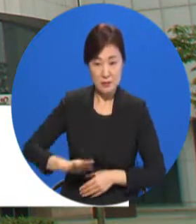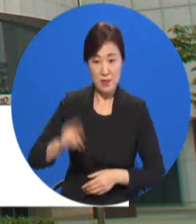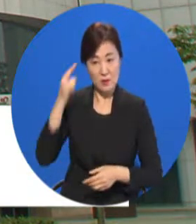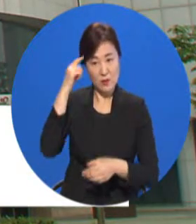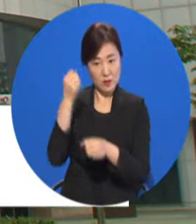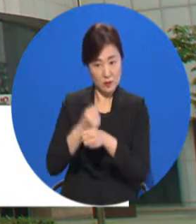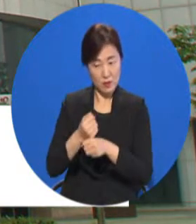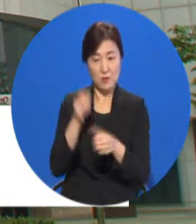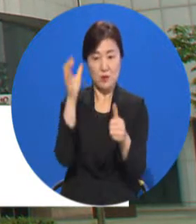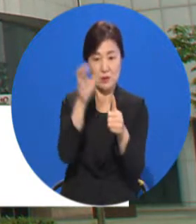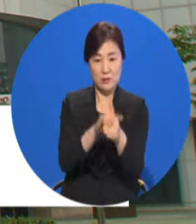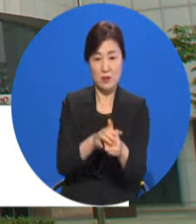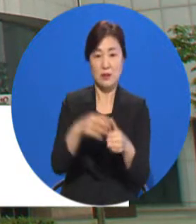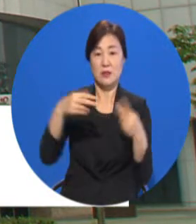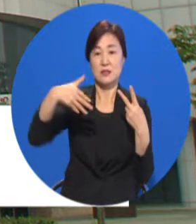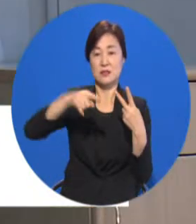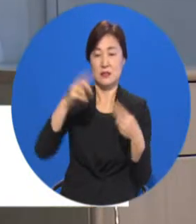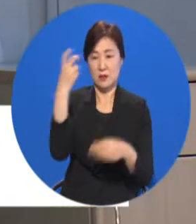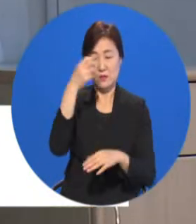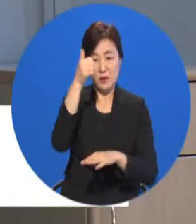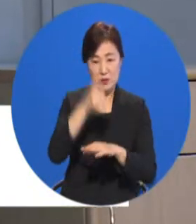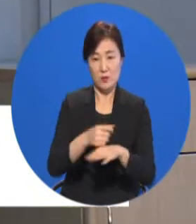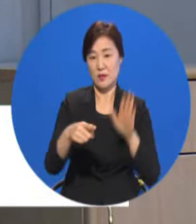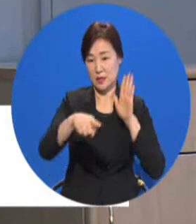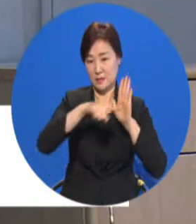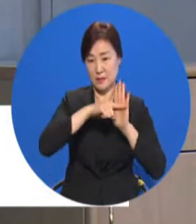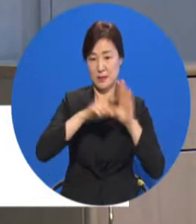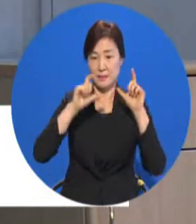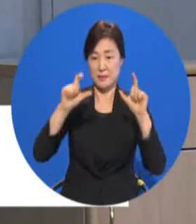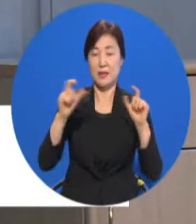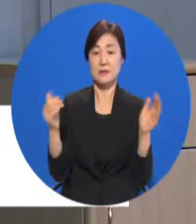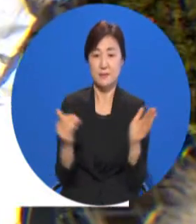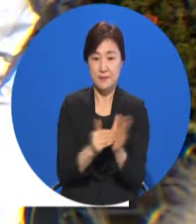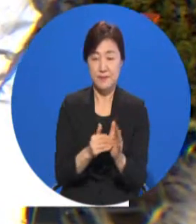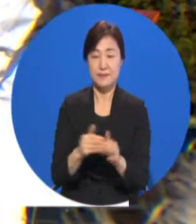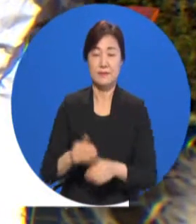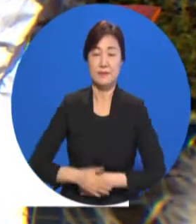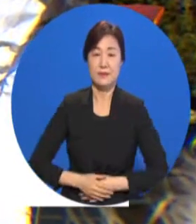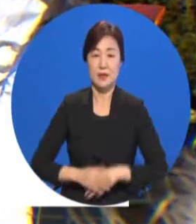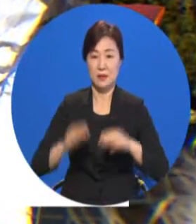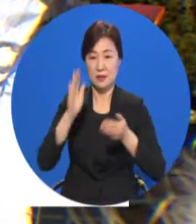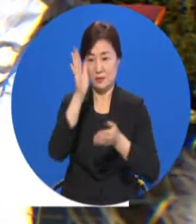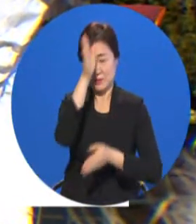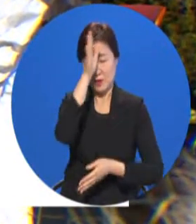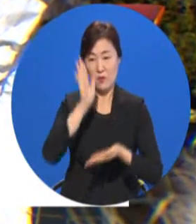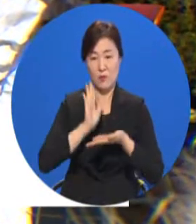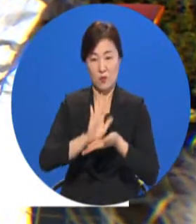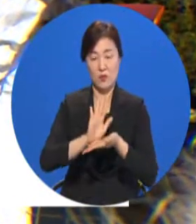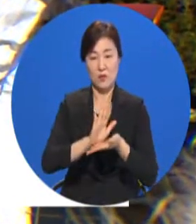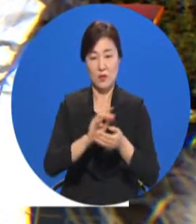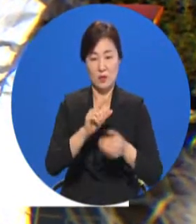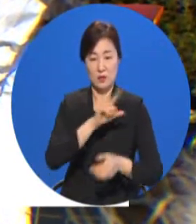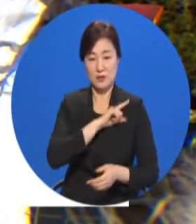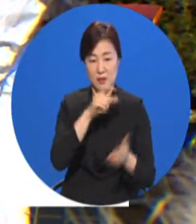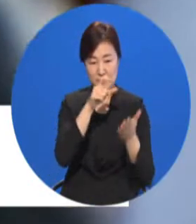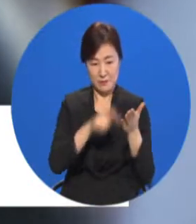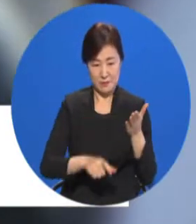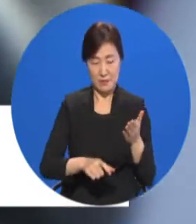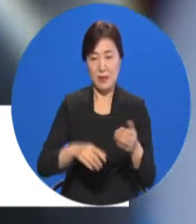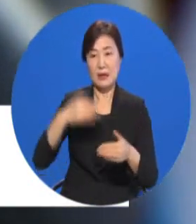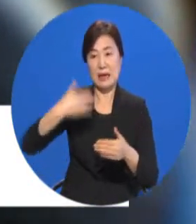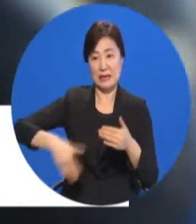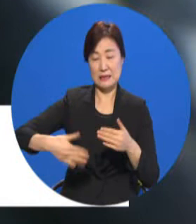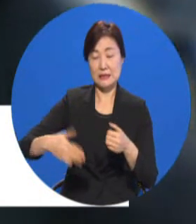2차 검사에서는 음성으로 판명됐다고 밝혔습니다. 전라남도는 질병관리본부의 자료에는 이 같은 내용이 반영되지